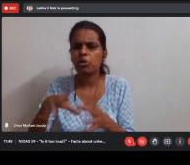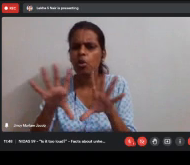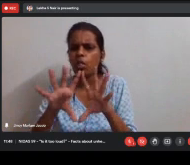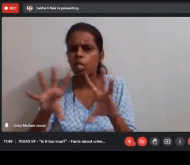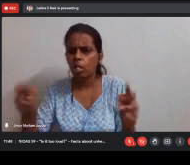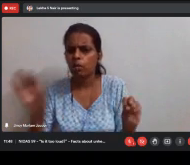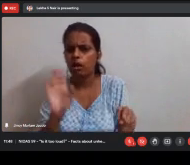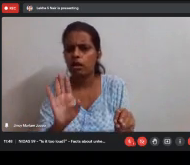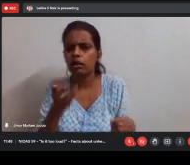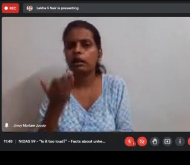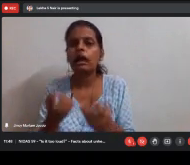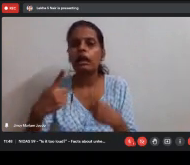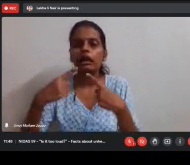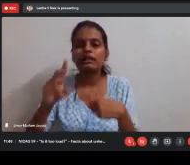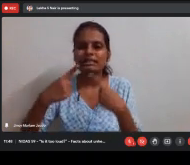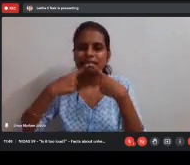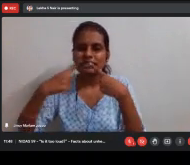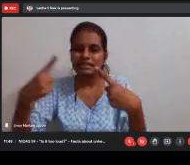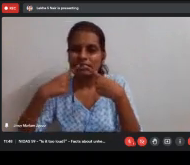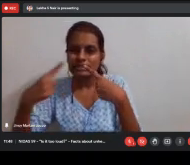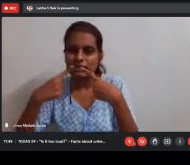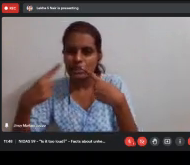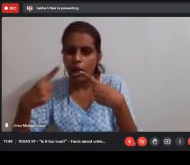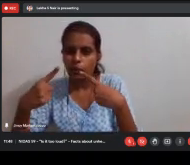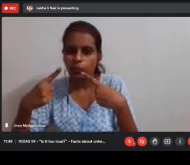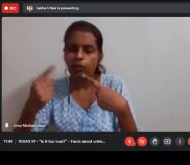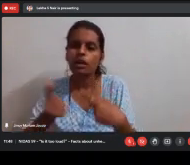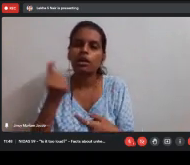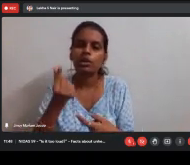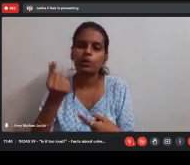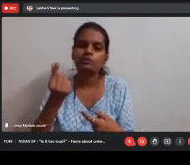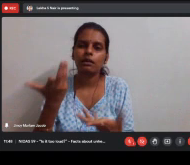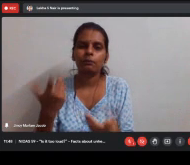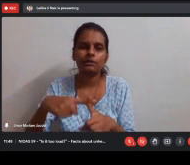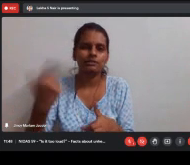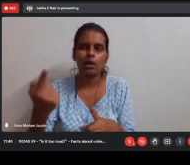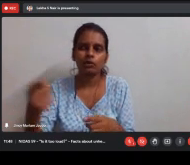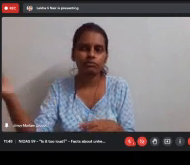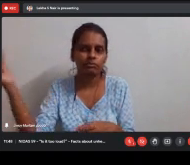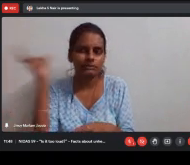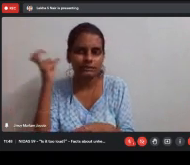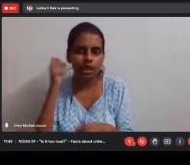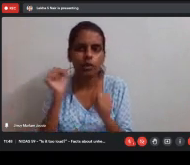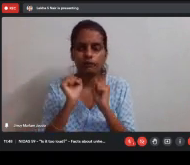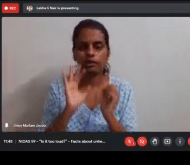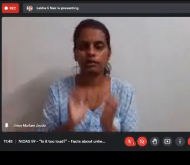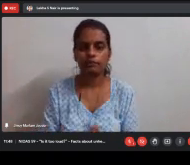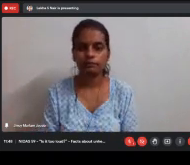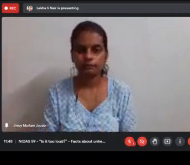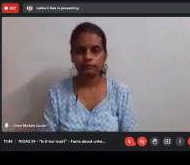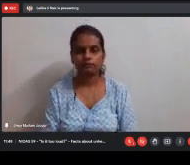അറ്റത്ത് നമുക്ക് റബ്ബറിലുള്ള ഇത് കാണുമല്ലോ, മോൾഡ് കാണുമല്ലോ, നമ്മളെ ചെവിക്കകത്തോട്ട് ഫിറ്റ് ചെയ്യുന്നത്, അത് കറക്റ്റ് അളവിനുള്ളത് വാങ്ങിച്ചില്ല